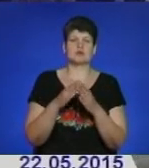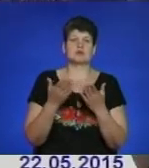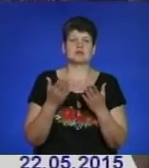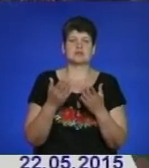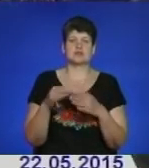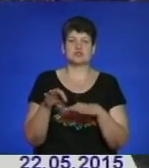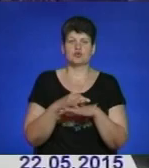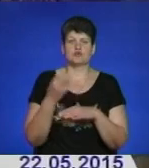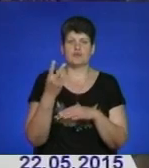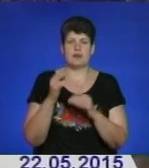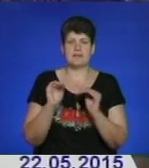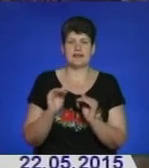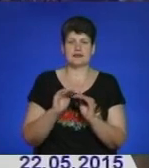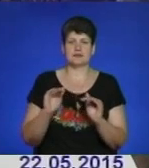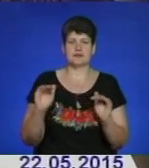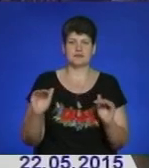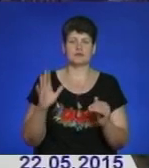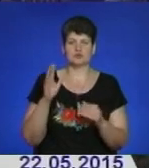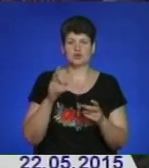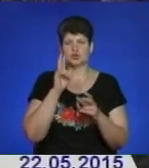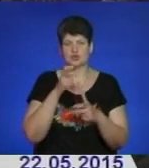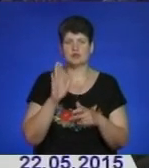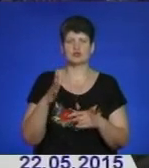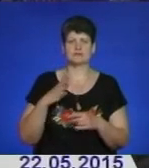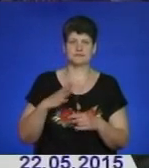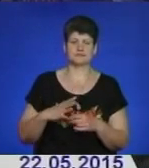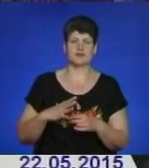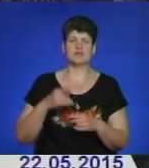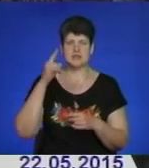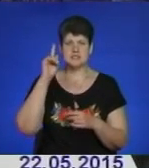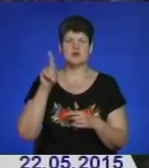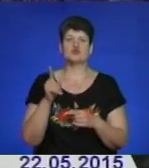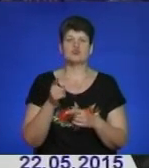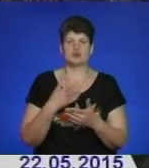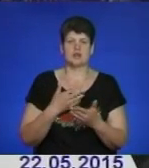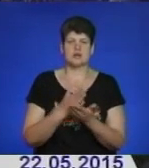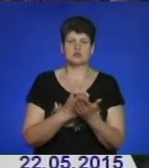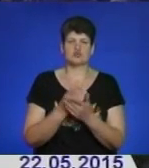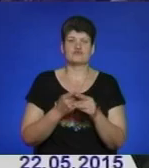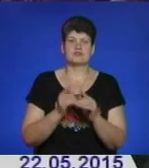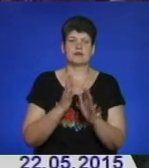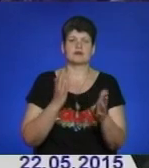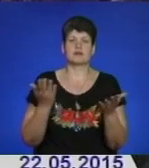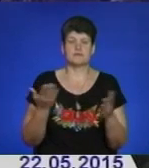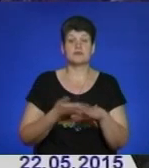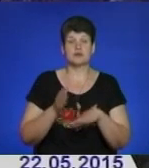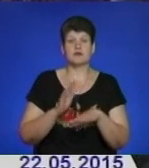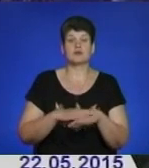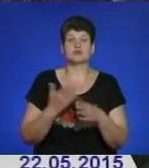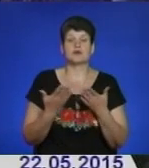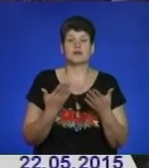2 маленькими дітьми. Де скучати, де терпіти. Вона знає, куди я пішов і для чого я служу у всіх рядах. Тяжко,